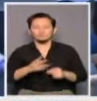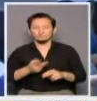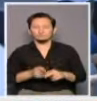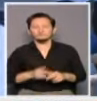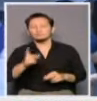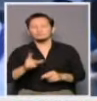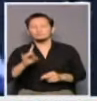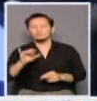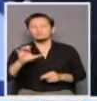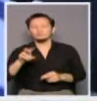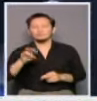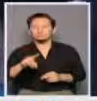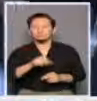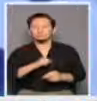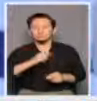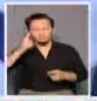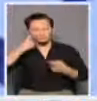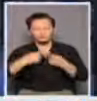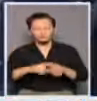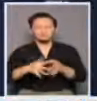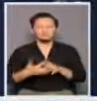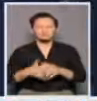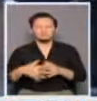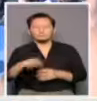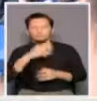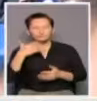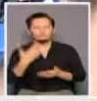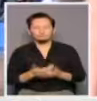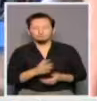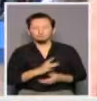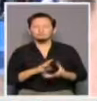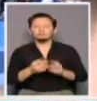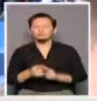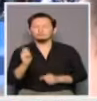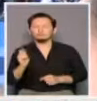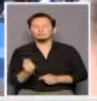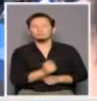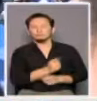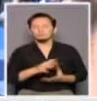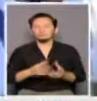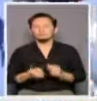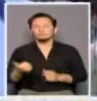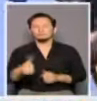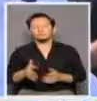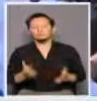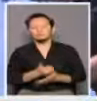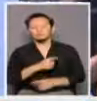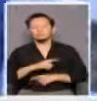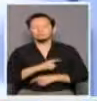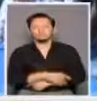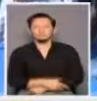них – Руслан Изгалиев. Его необычная тактика удивила судей. В итоге он положил соперников на лопатки и получил путевку в финал.